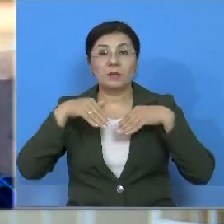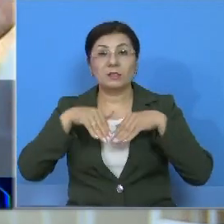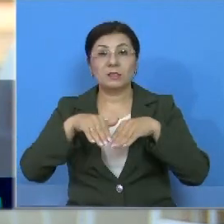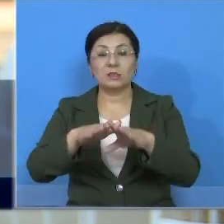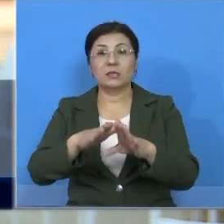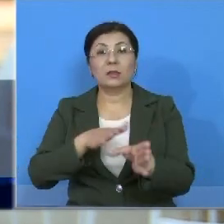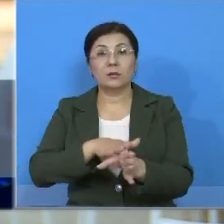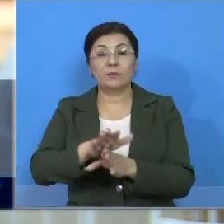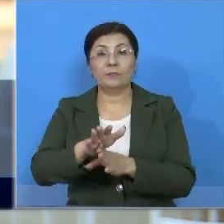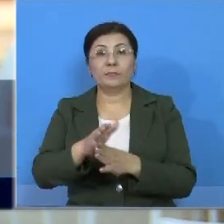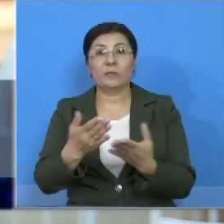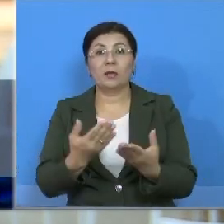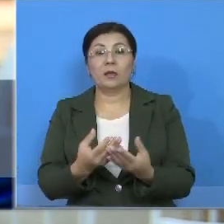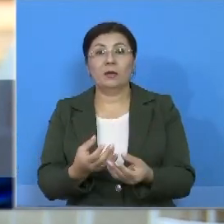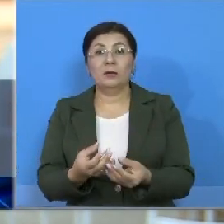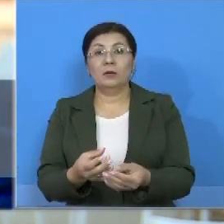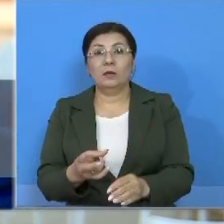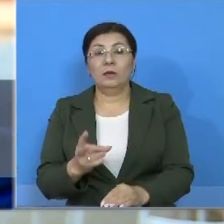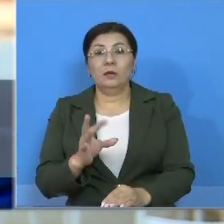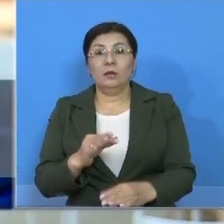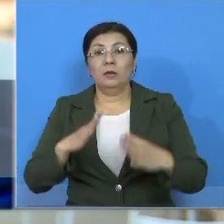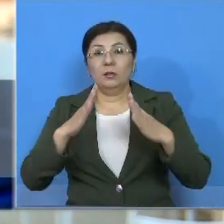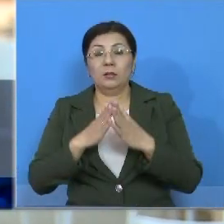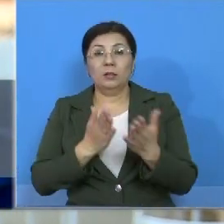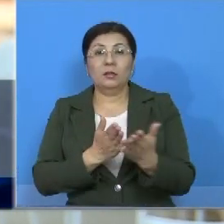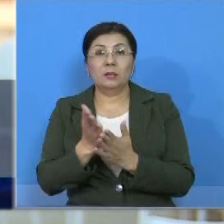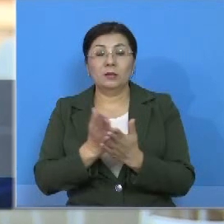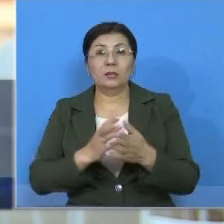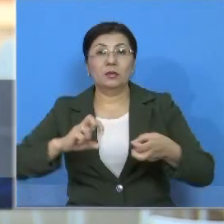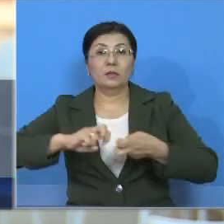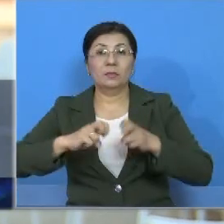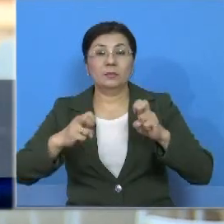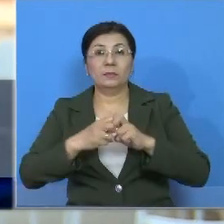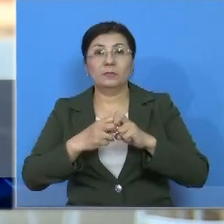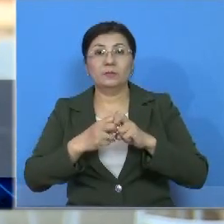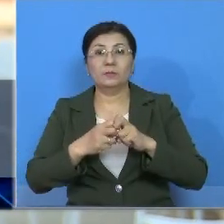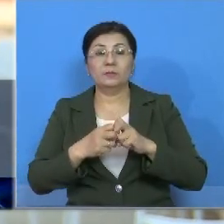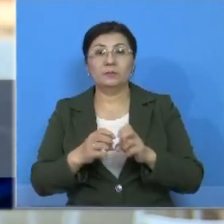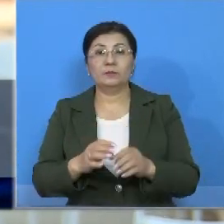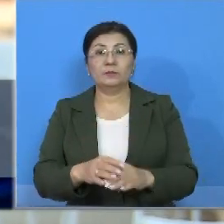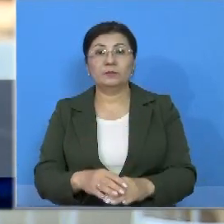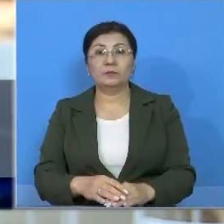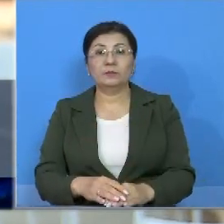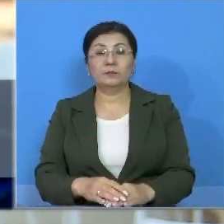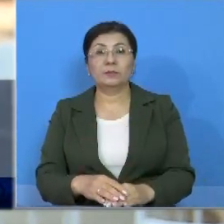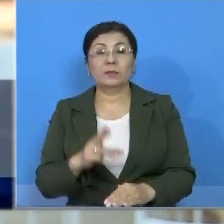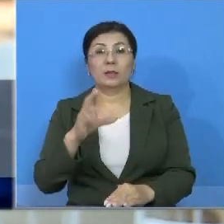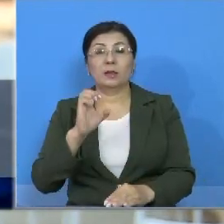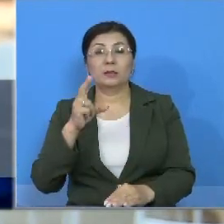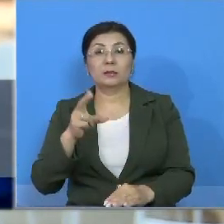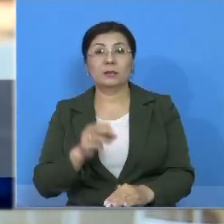толыққанды. Бірақ жаңағы үйдегі қызмет көрсету мәселесі ол жаңағы КСК мен